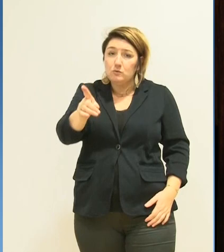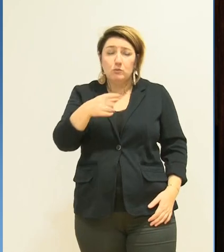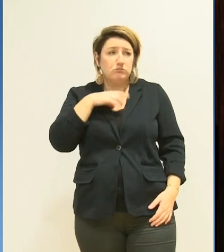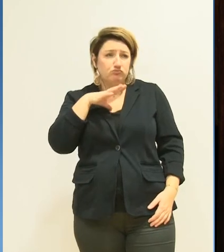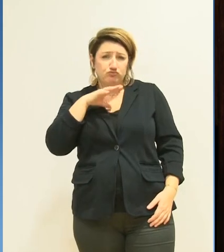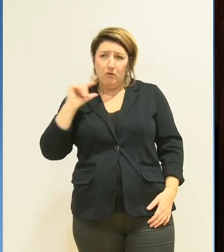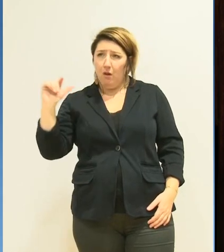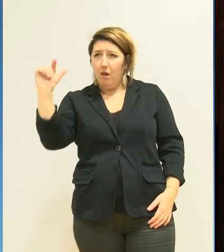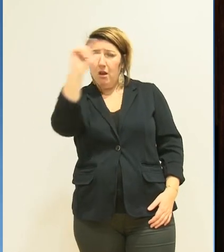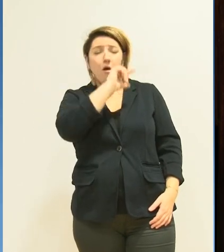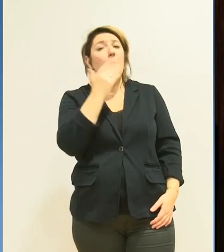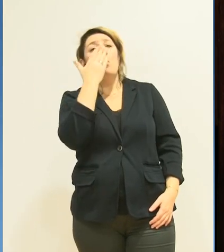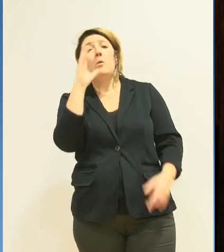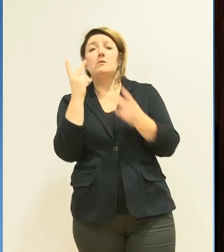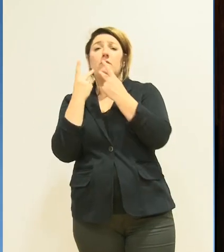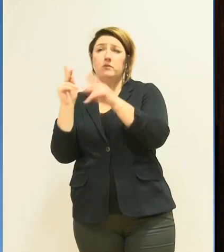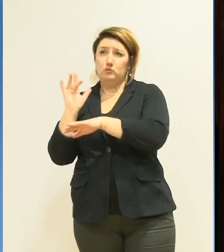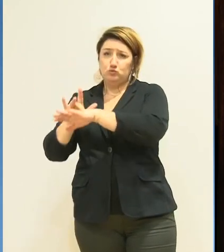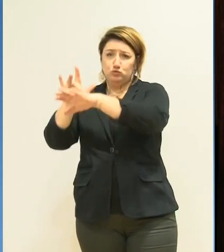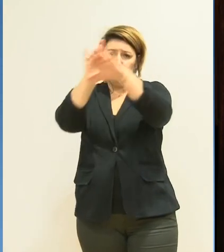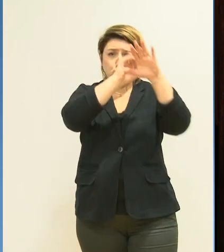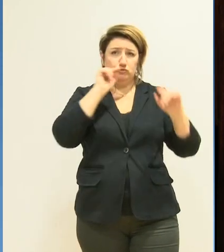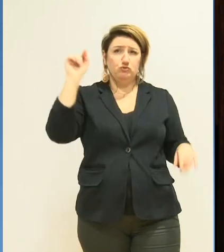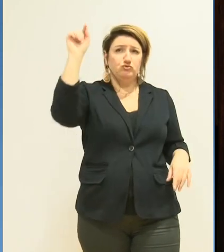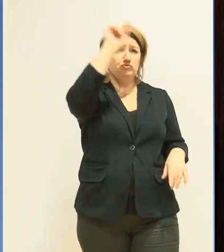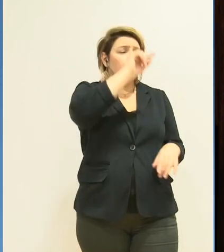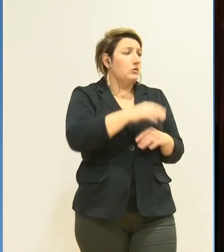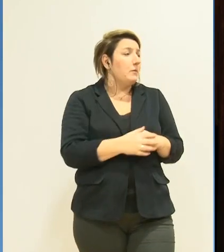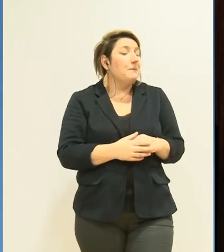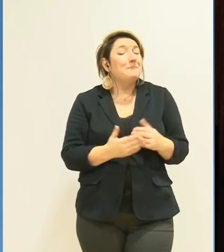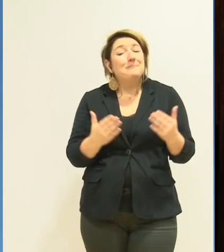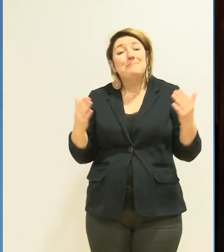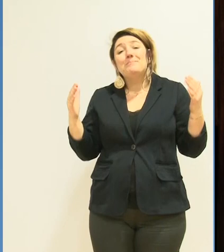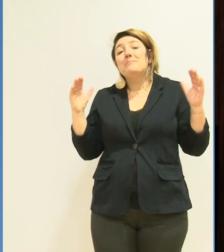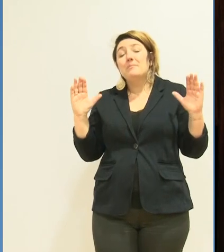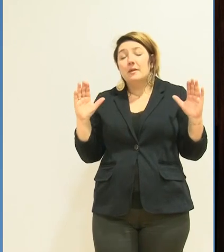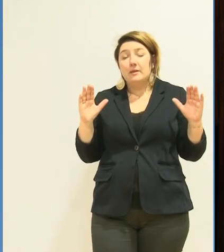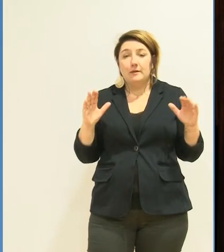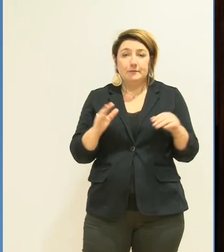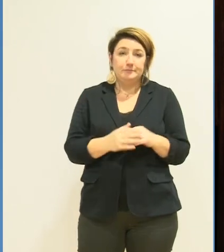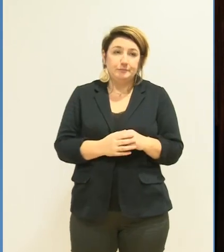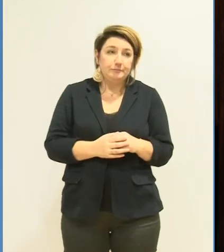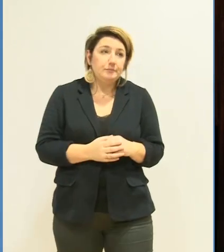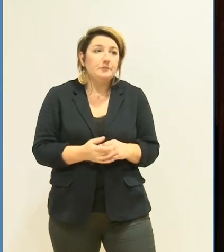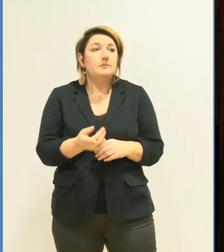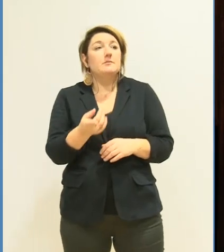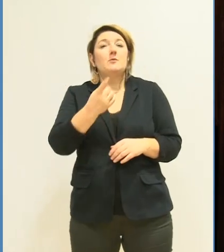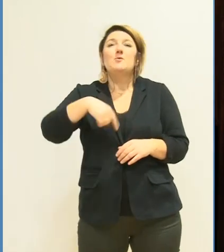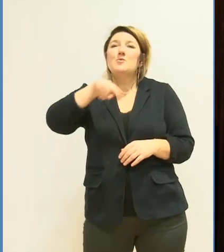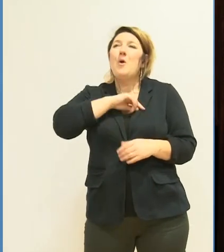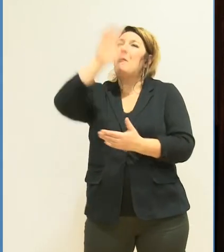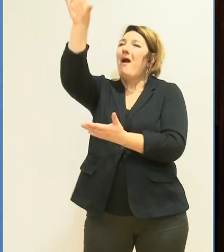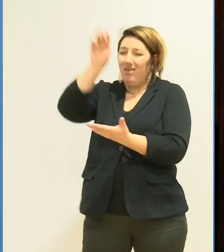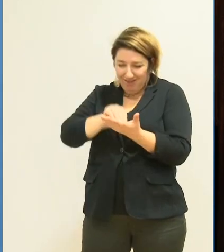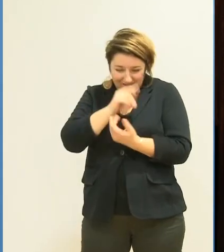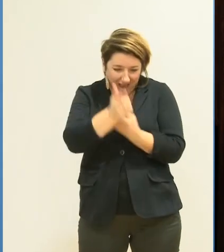d'autres villes aujourd'hui qui le lance par contre nous l'avons adapté à